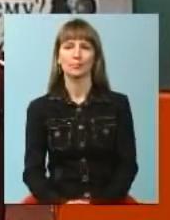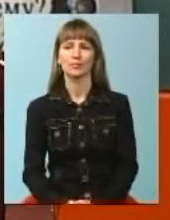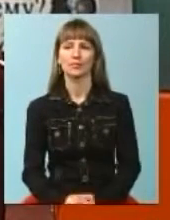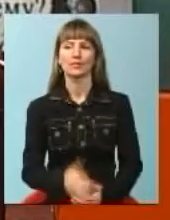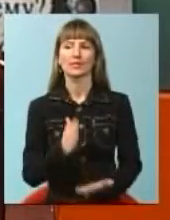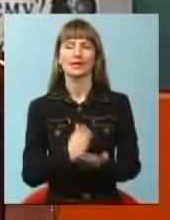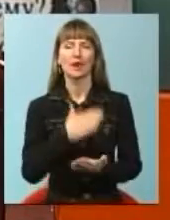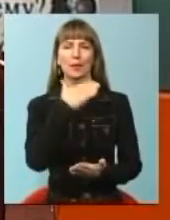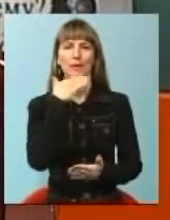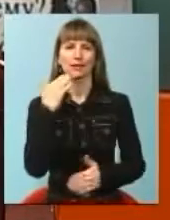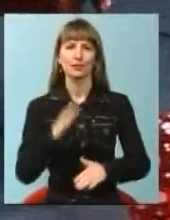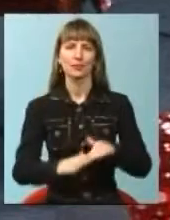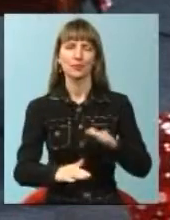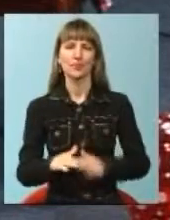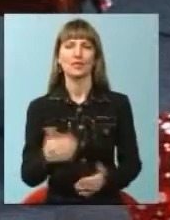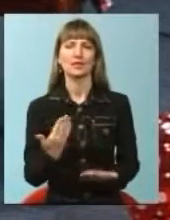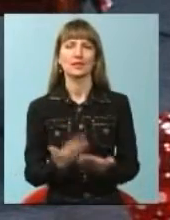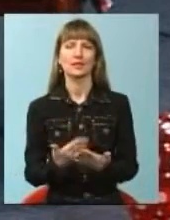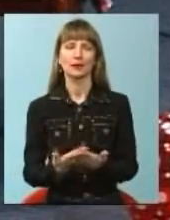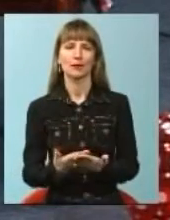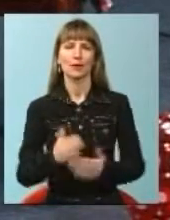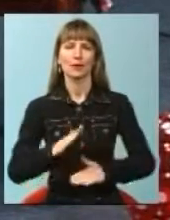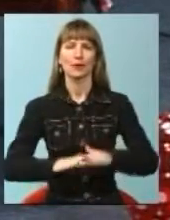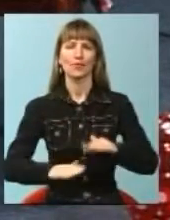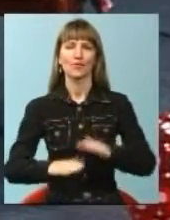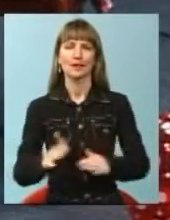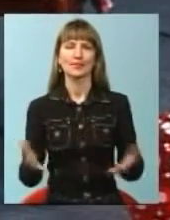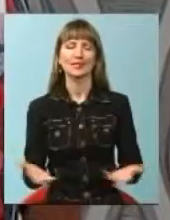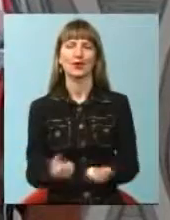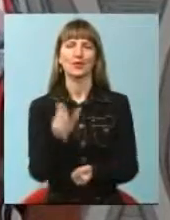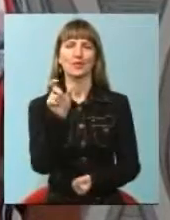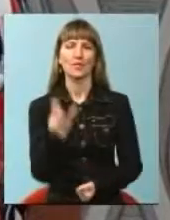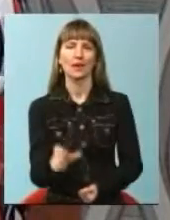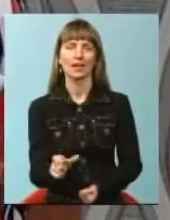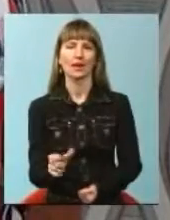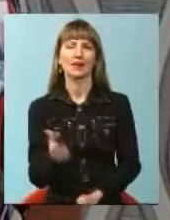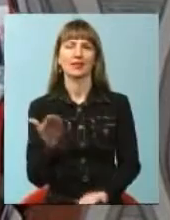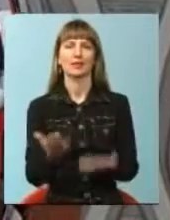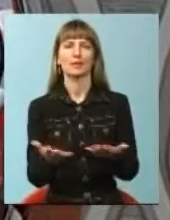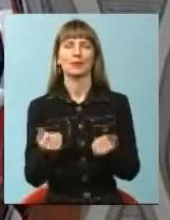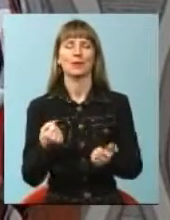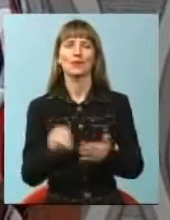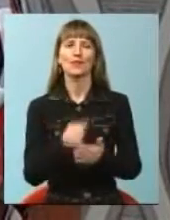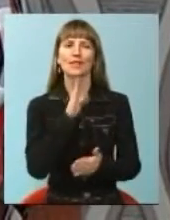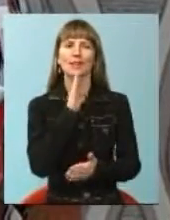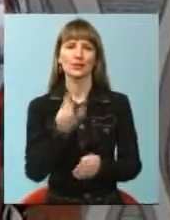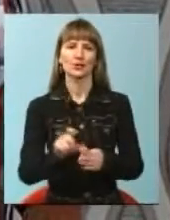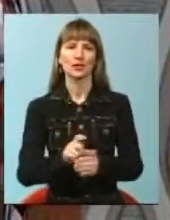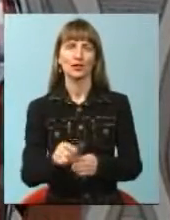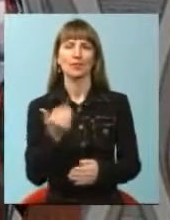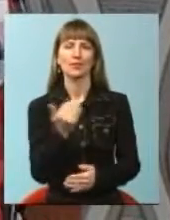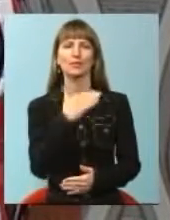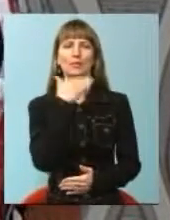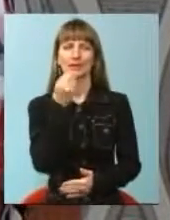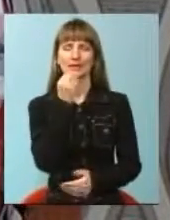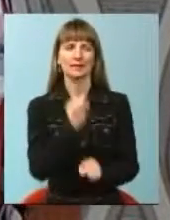багато професій. Наприклад, знаєш, професія рятувальника. От, до речі, якщо брати до уваги шоколад, да, його багато їсти не